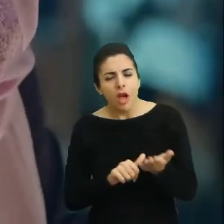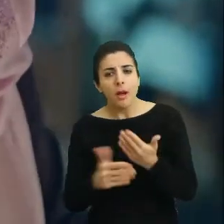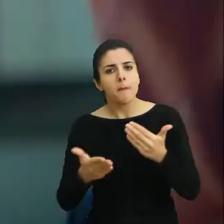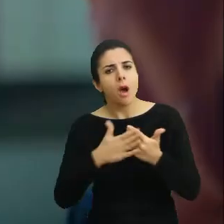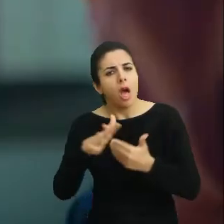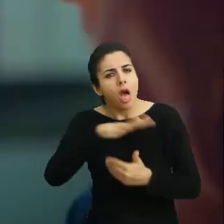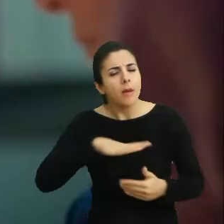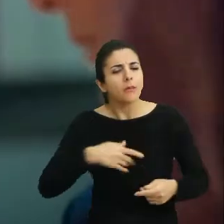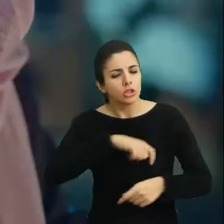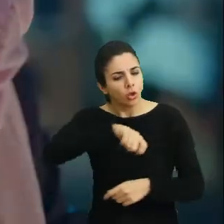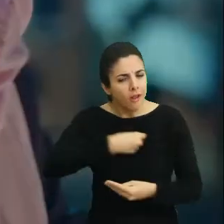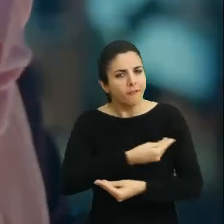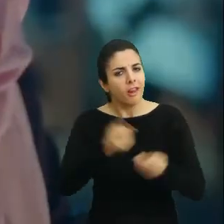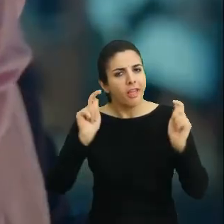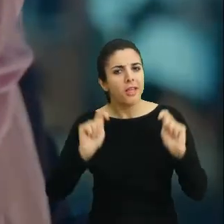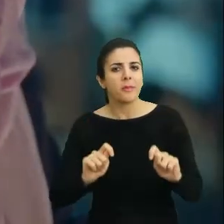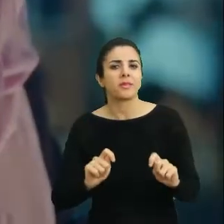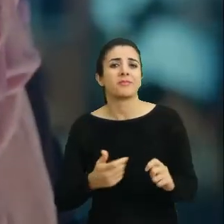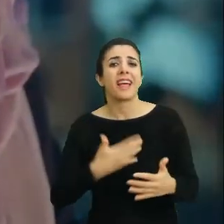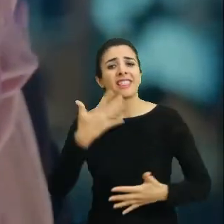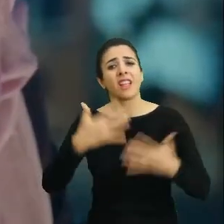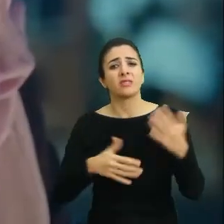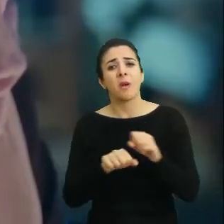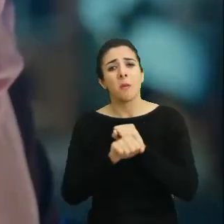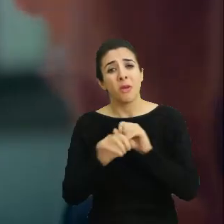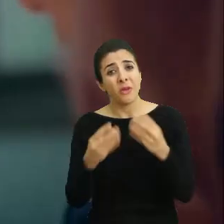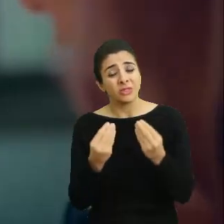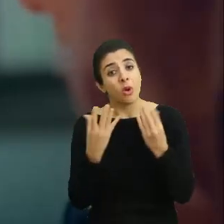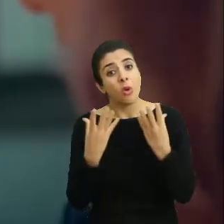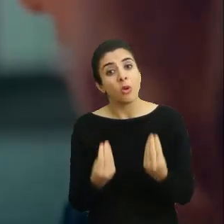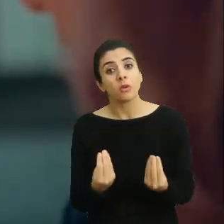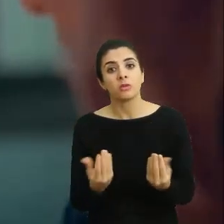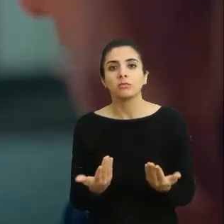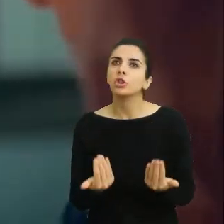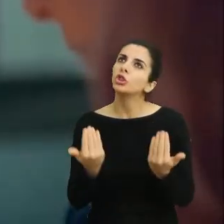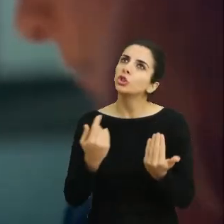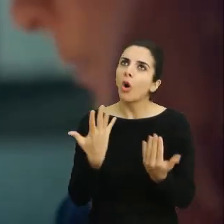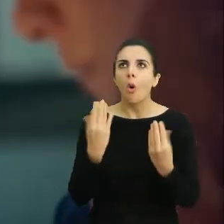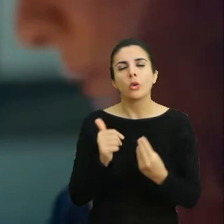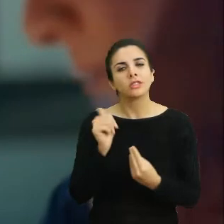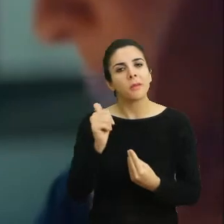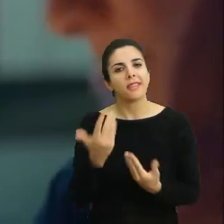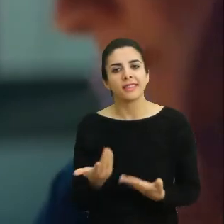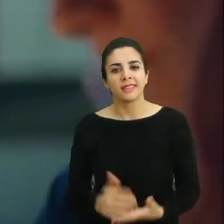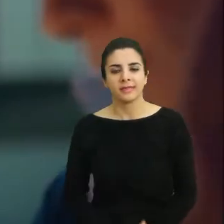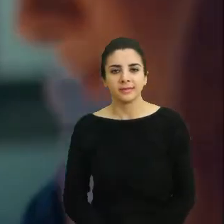aşure yaparım. Aferin. Ay, televizyonda da gösterilse keşke. O da olur inşallah.